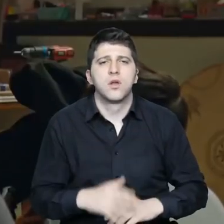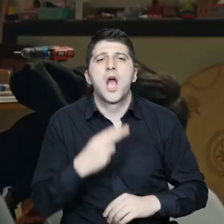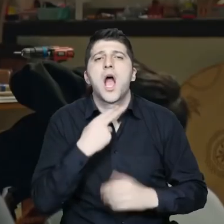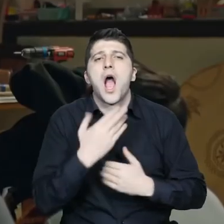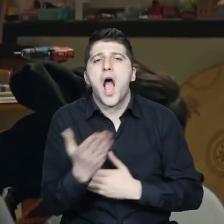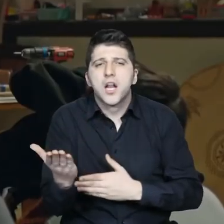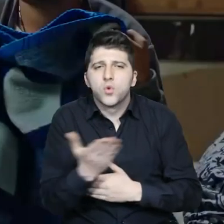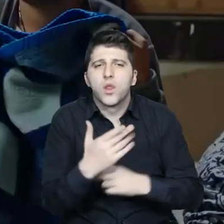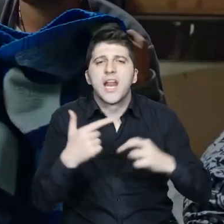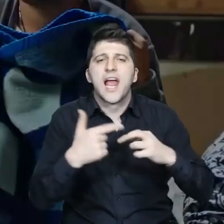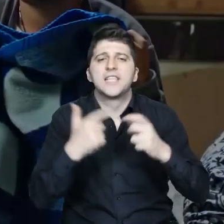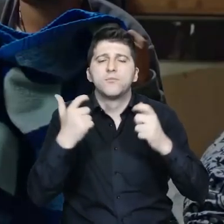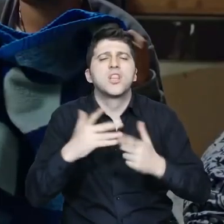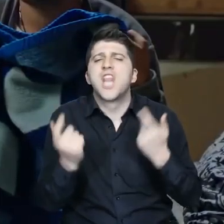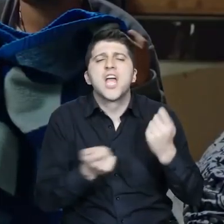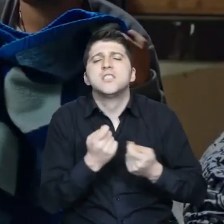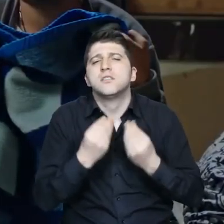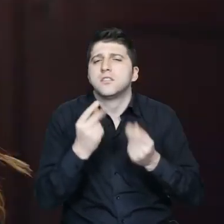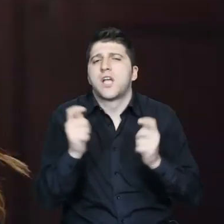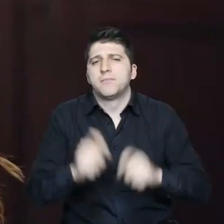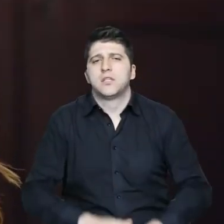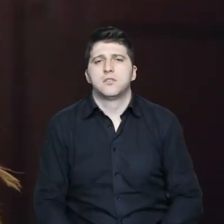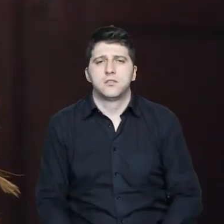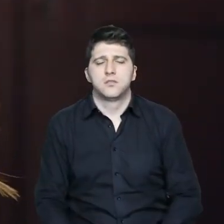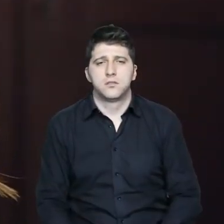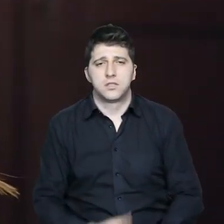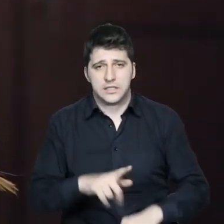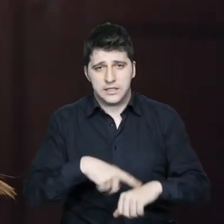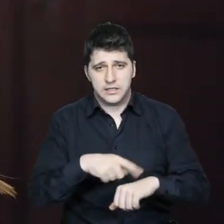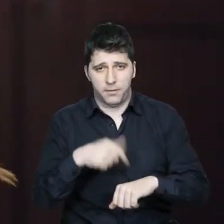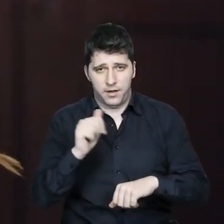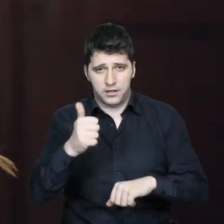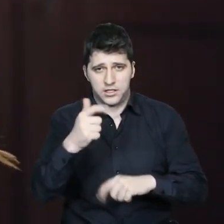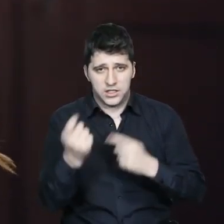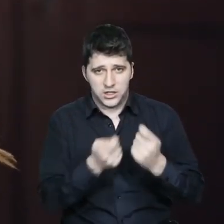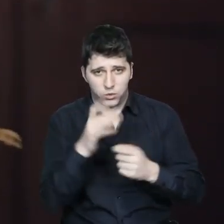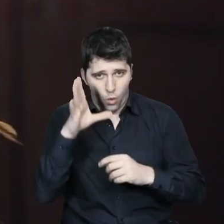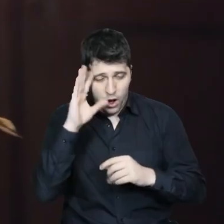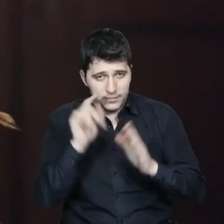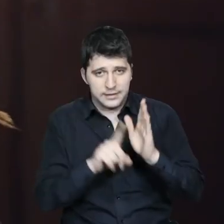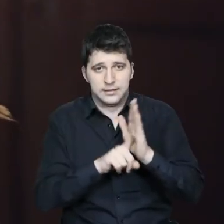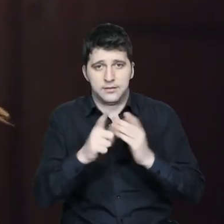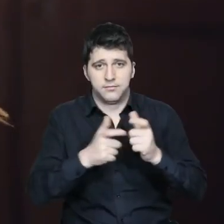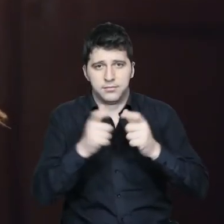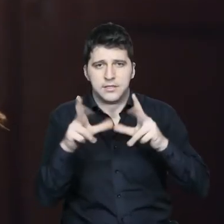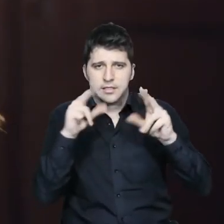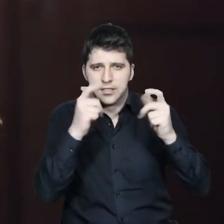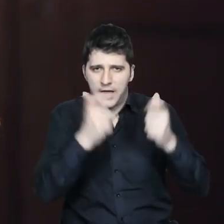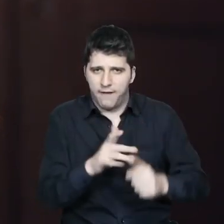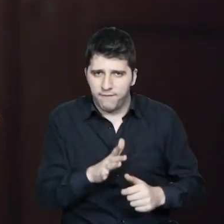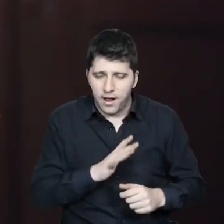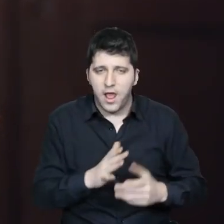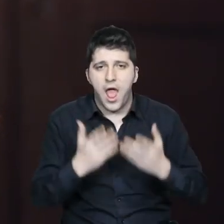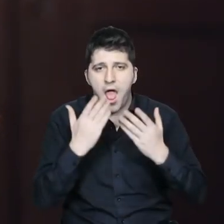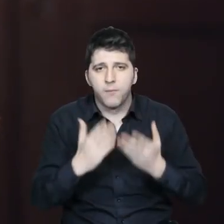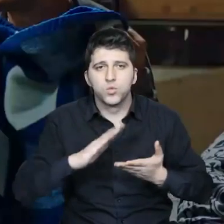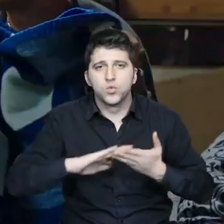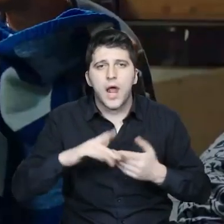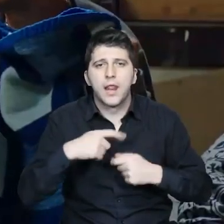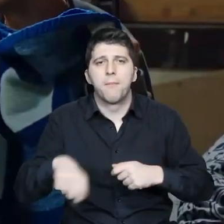Garson, resepsiyonist, ne iş olsa yapacaksınız. Zamanla işi öğrenip yükselirsiniz de hem yatacak yeriniz olacak, hem